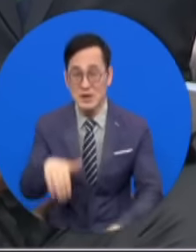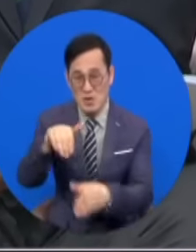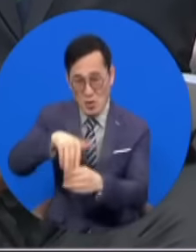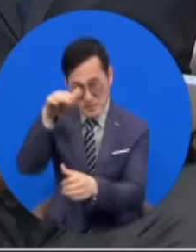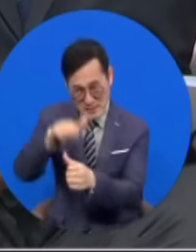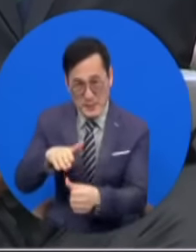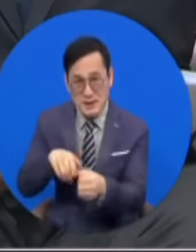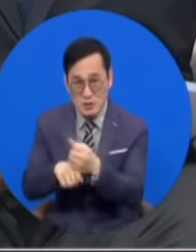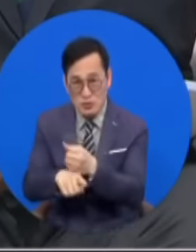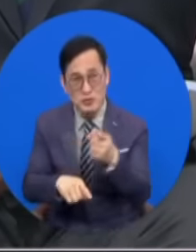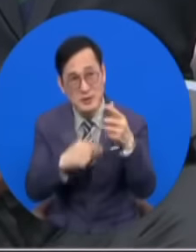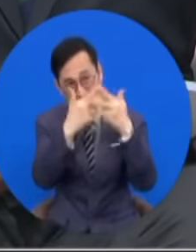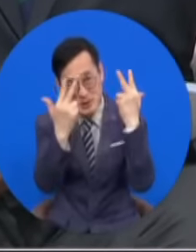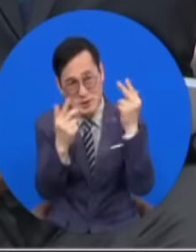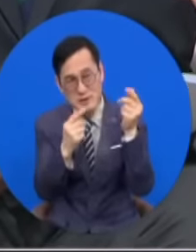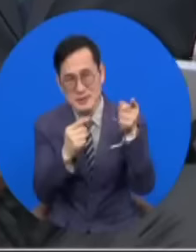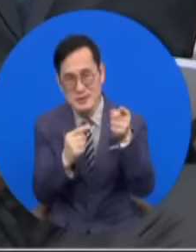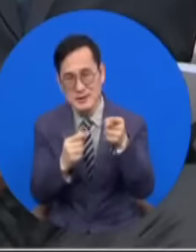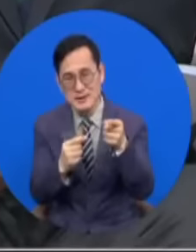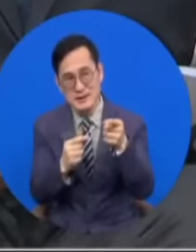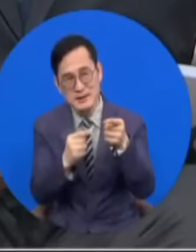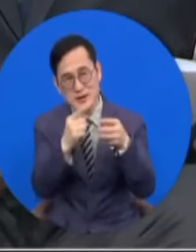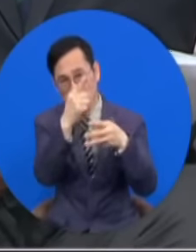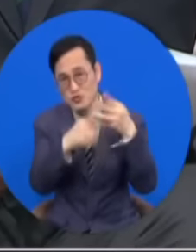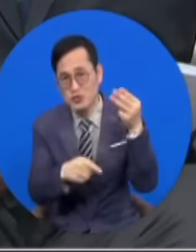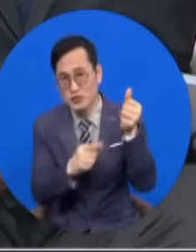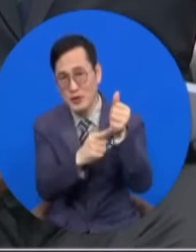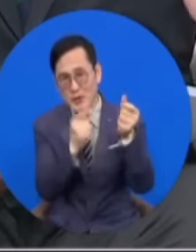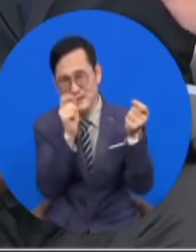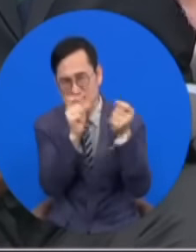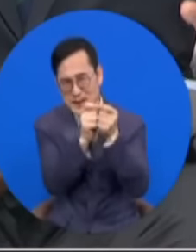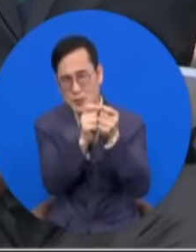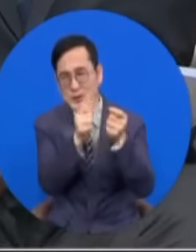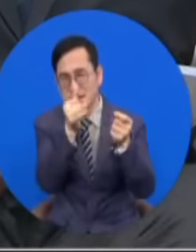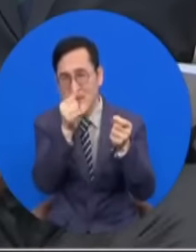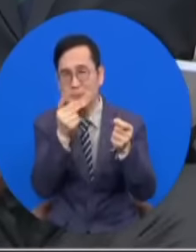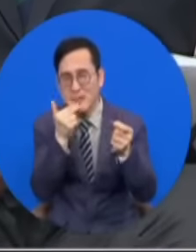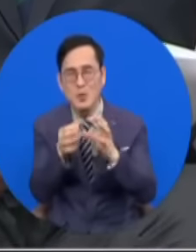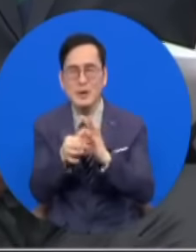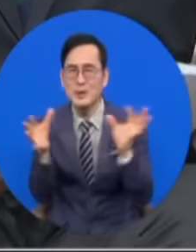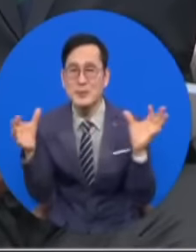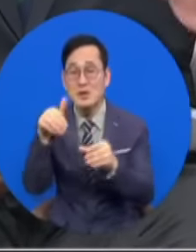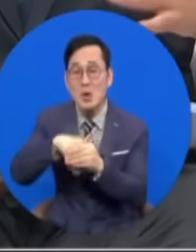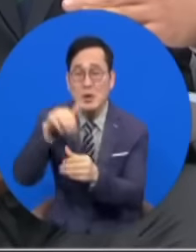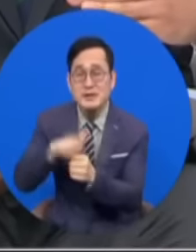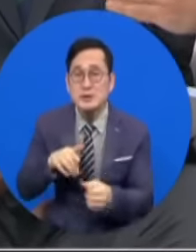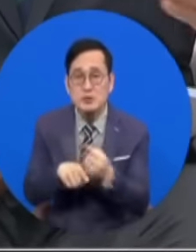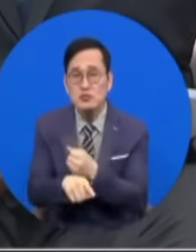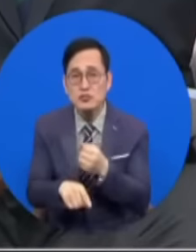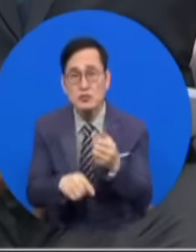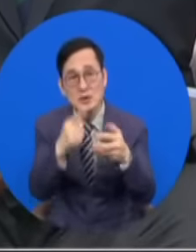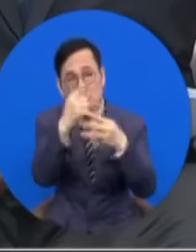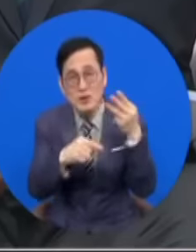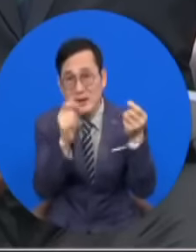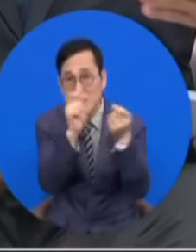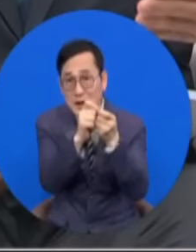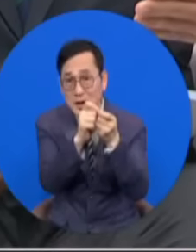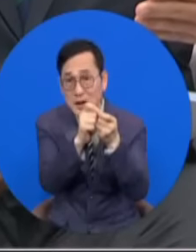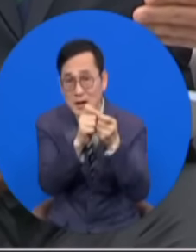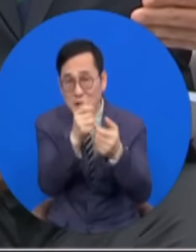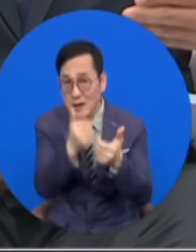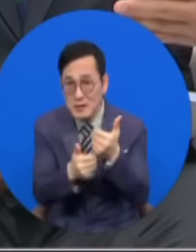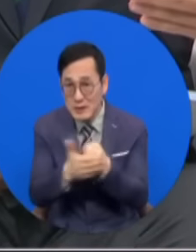대통령과 친하지 않기 때문에 대통령과 소통하지 않았기 때문에 졌습니까 전혀 분석을 못 하고 있다고 생각하고요 그럼에도 불구하고 저는 또 tv 토론에